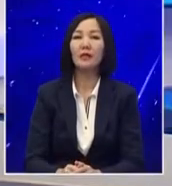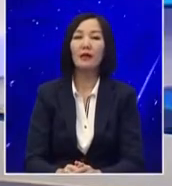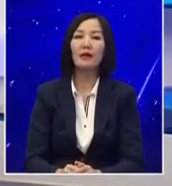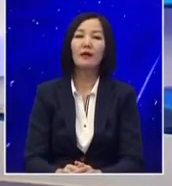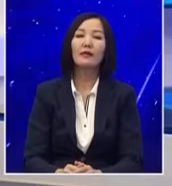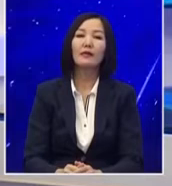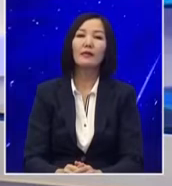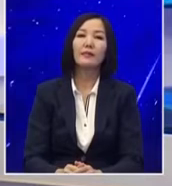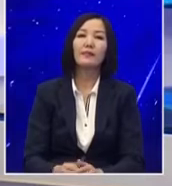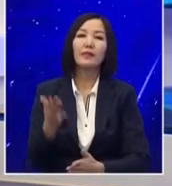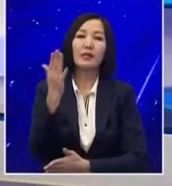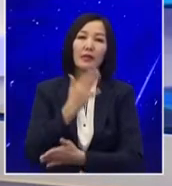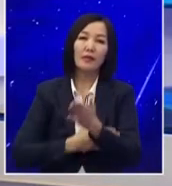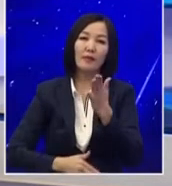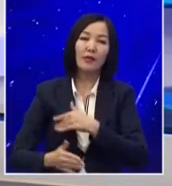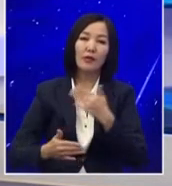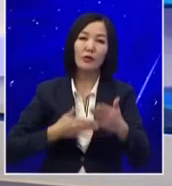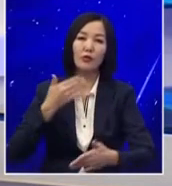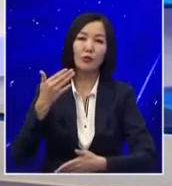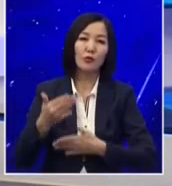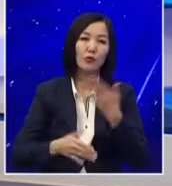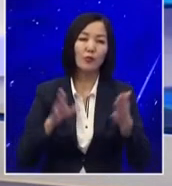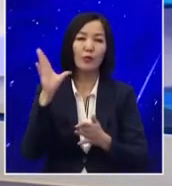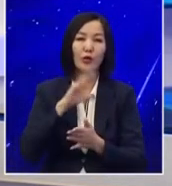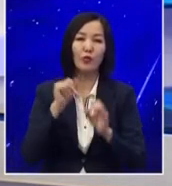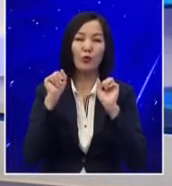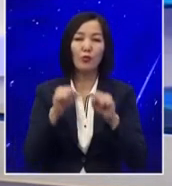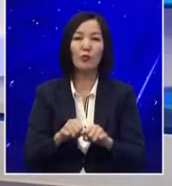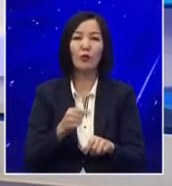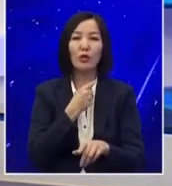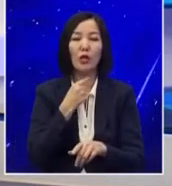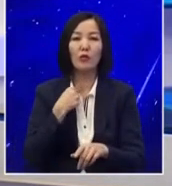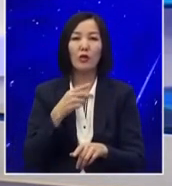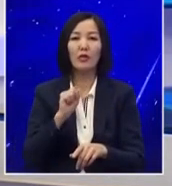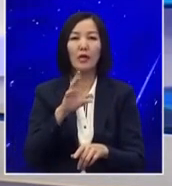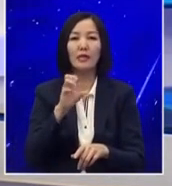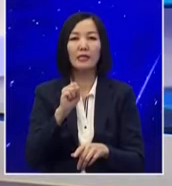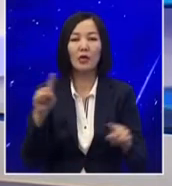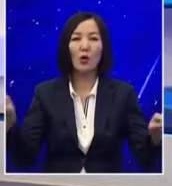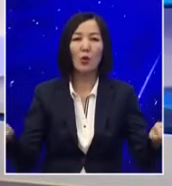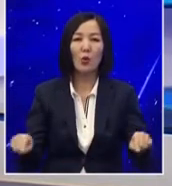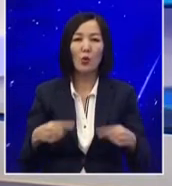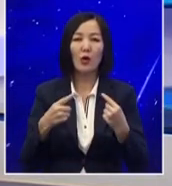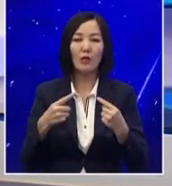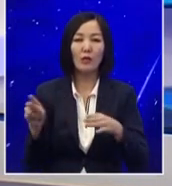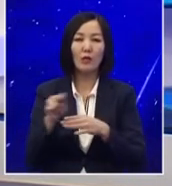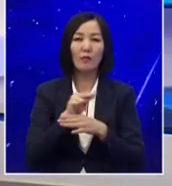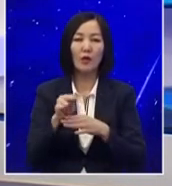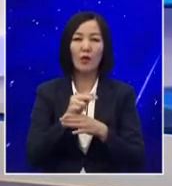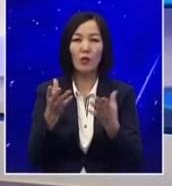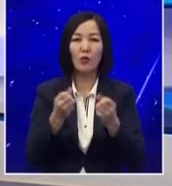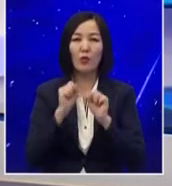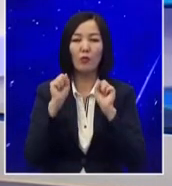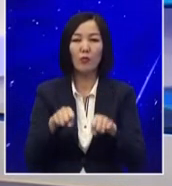Арбаға таңылған жандардың жүріп кетуіне мүмкіндік. Талдықорғандағы Асар оңалту орталығында порталмен ем алуға болады. Қазір бұл